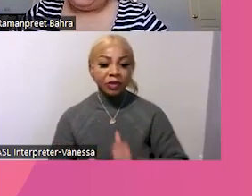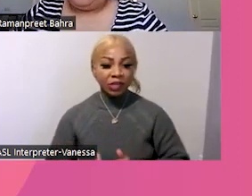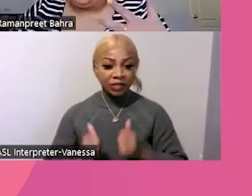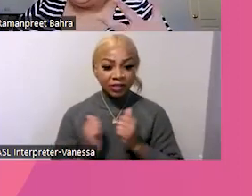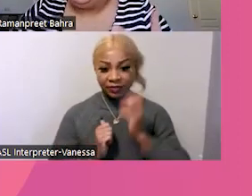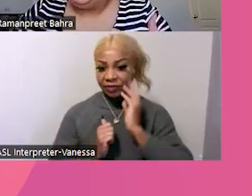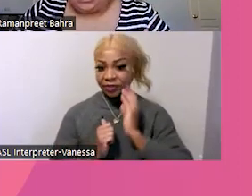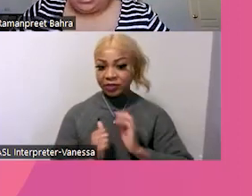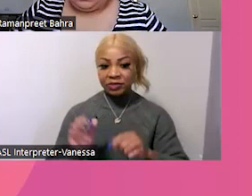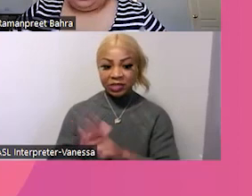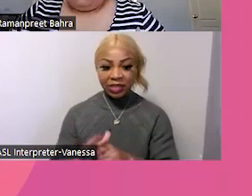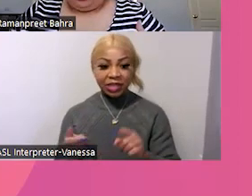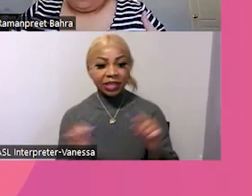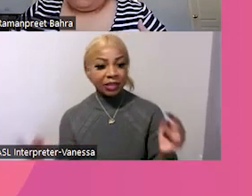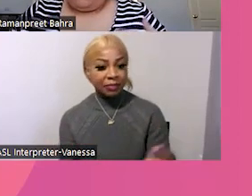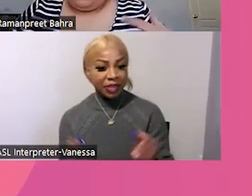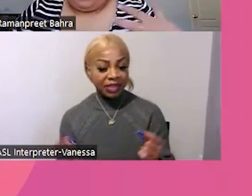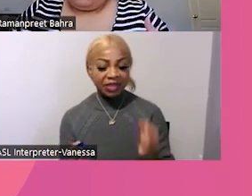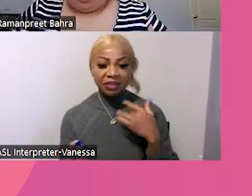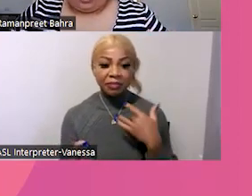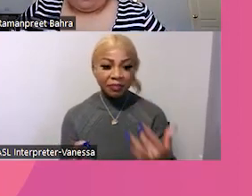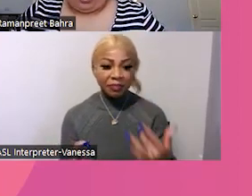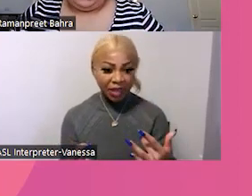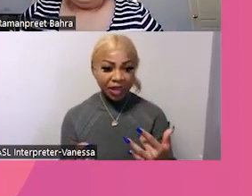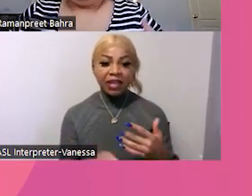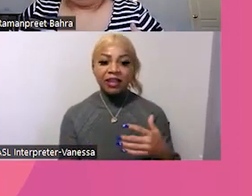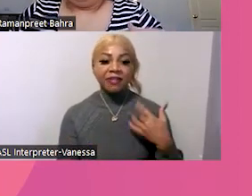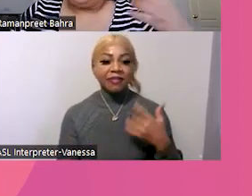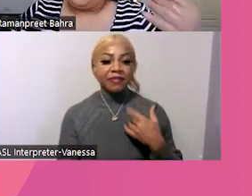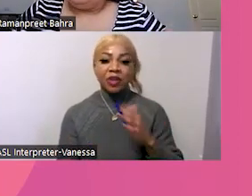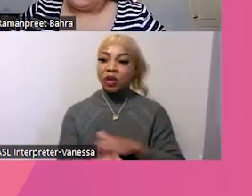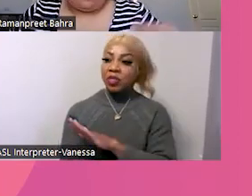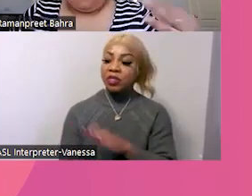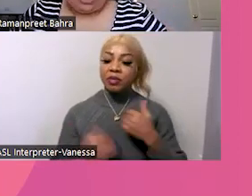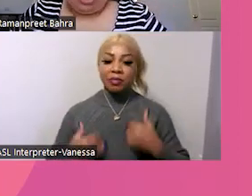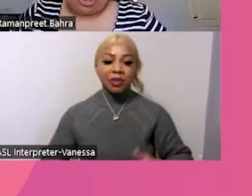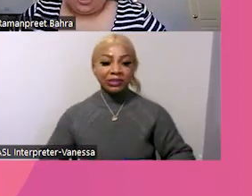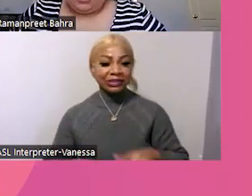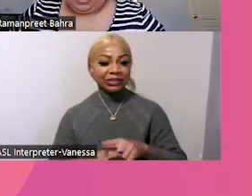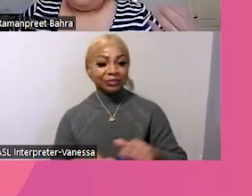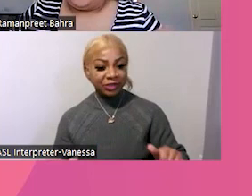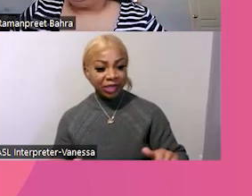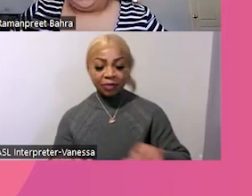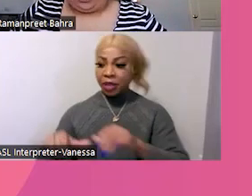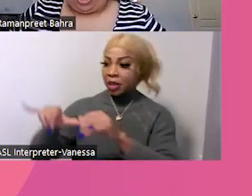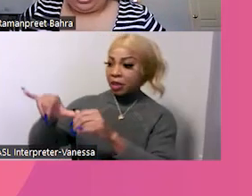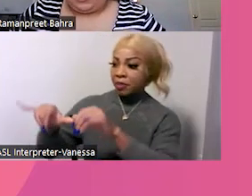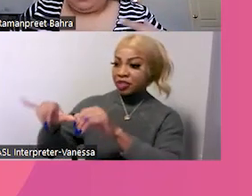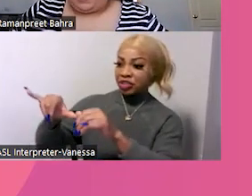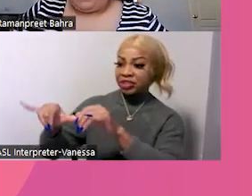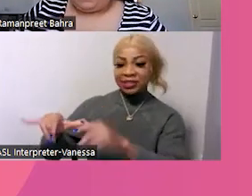récits, ces contre-récits de stigmates, donc, doivent être analysés pour les